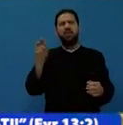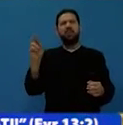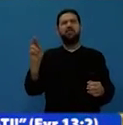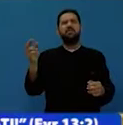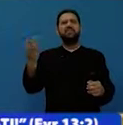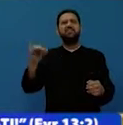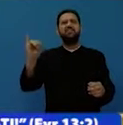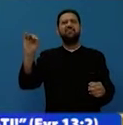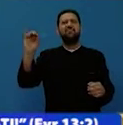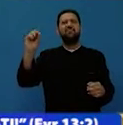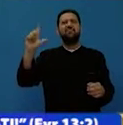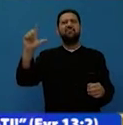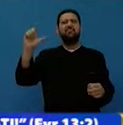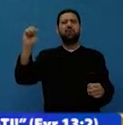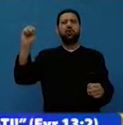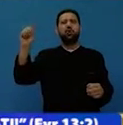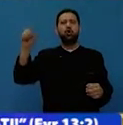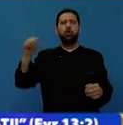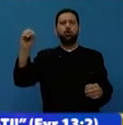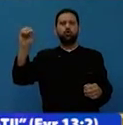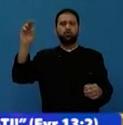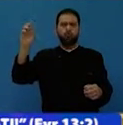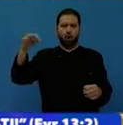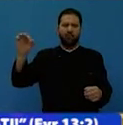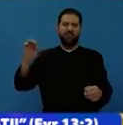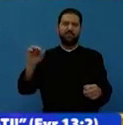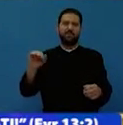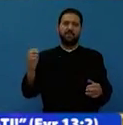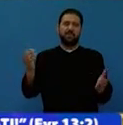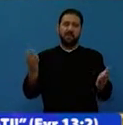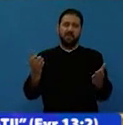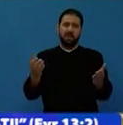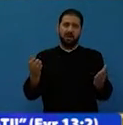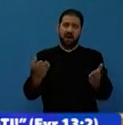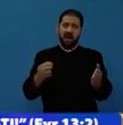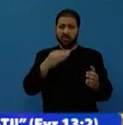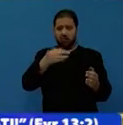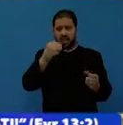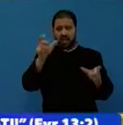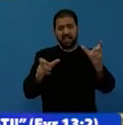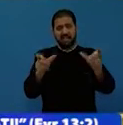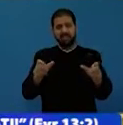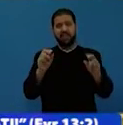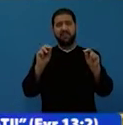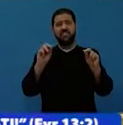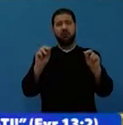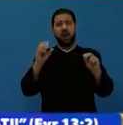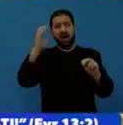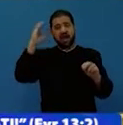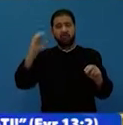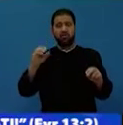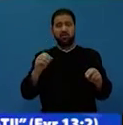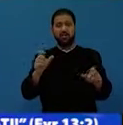epistemologul austriac Karl Raimund Popper cu privire la învățătura creștină despre iubire, despre iubirea aproapelui.